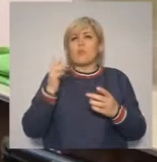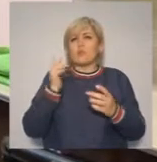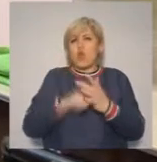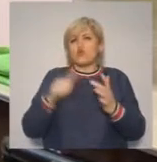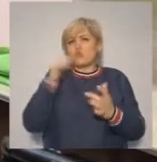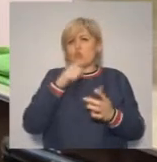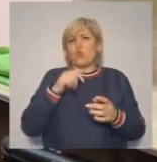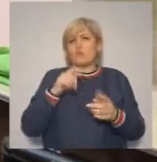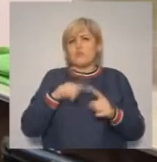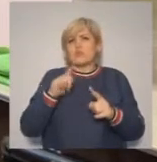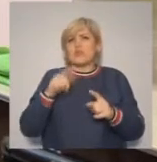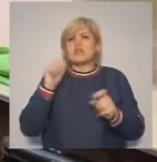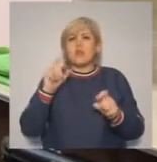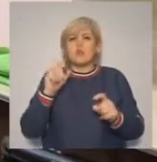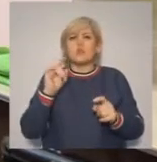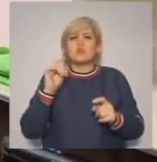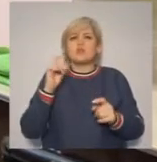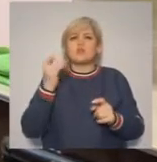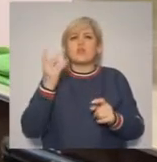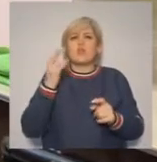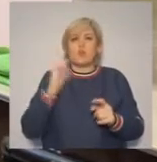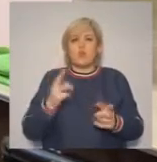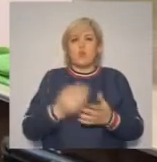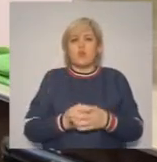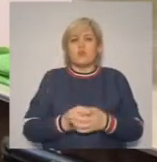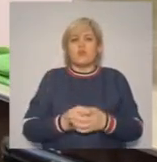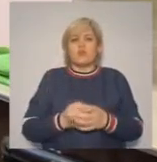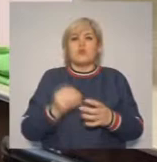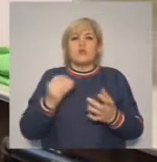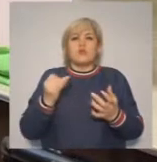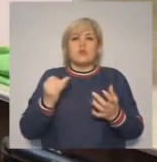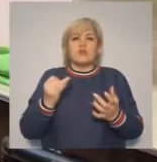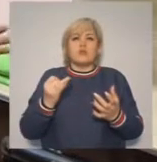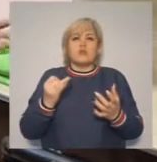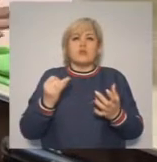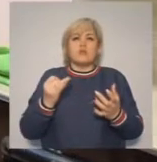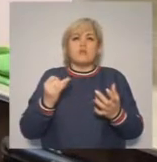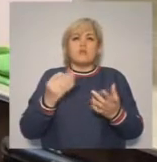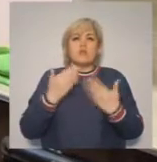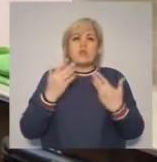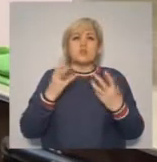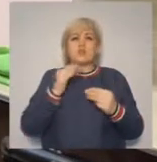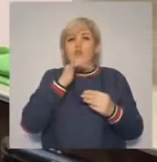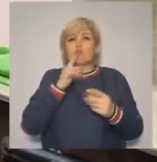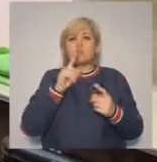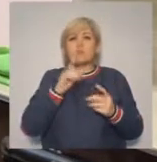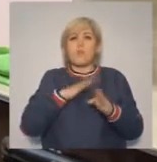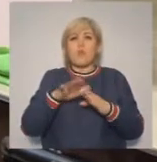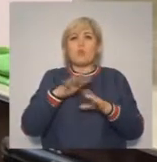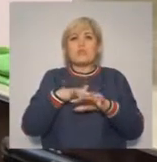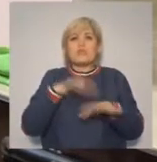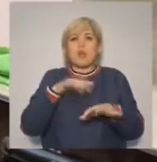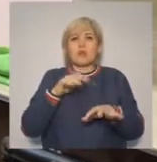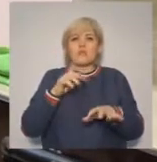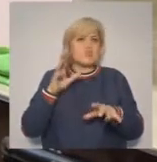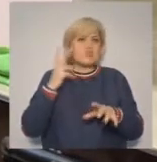стали появляться, конечно, с каждым годом все больше и больше. И вот думали, вот сейчас весь зритель пройдет, и все, и больше не будет.